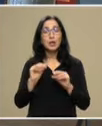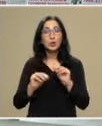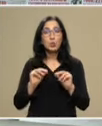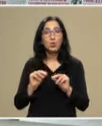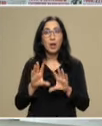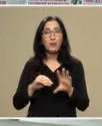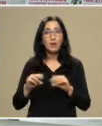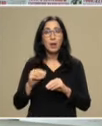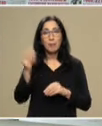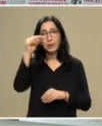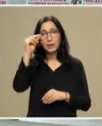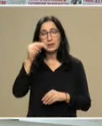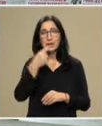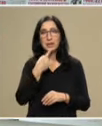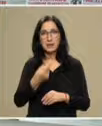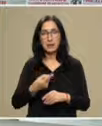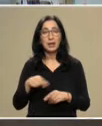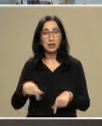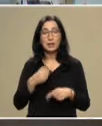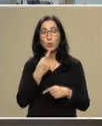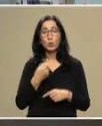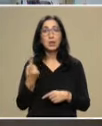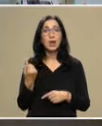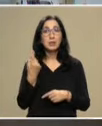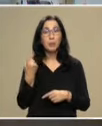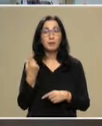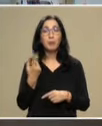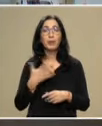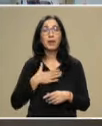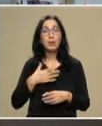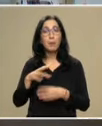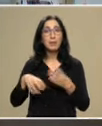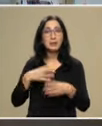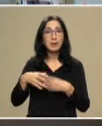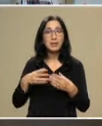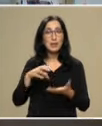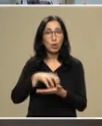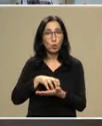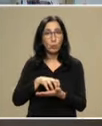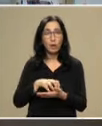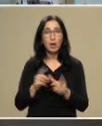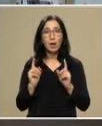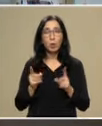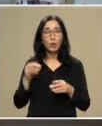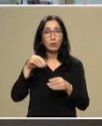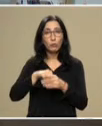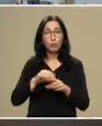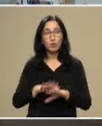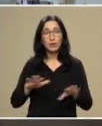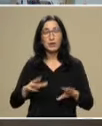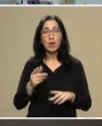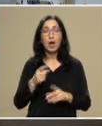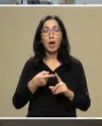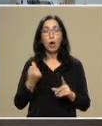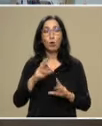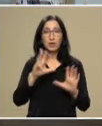изучават български език. Тази година за първи път, освен предучилищна, имаме и смесена група, която включва деца от 9